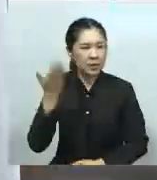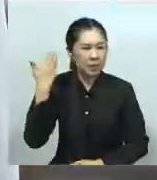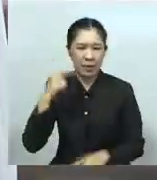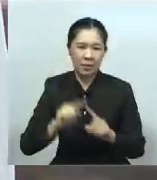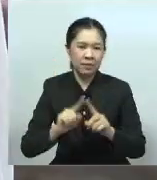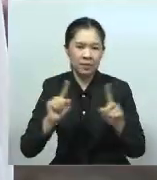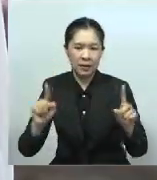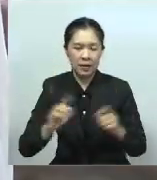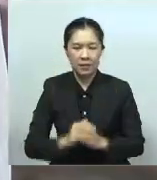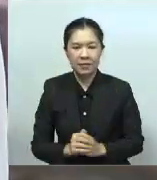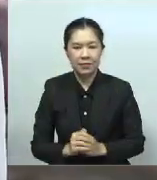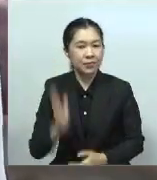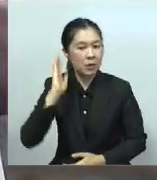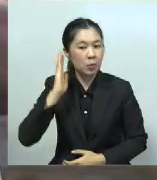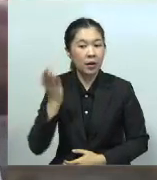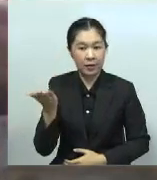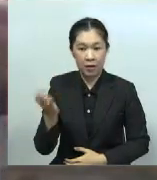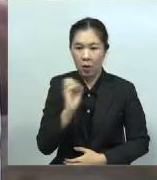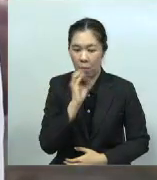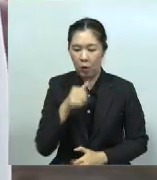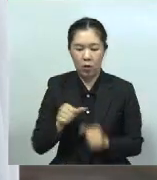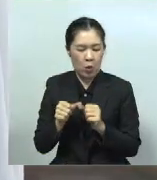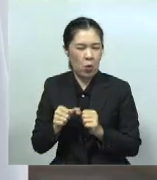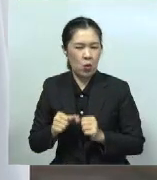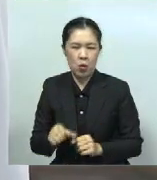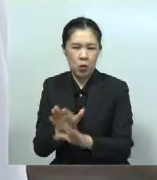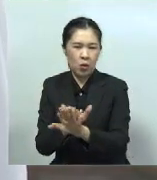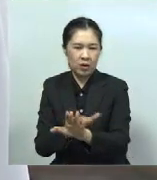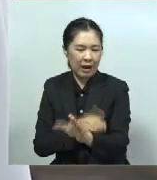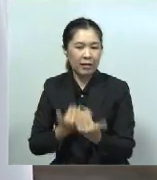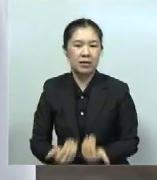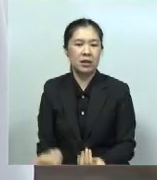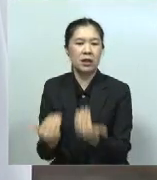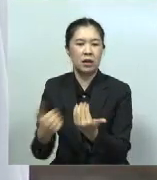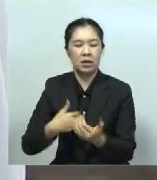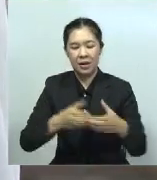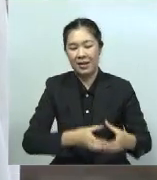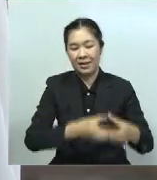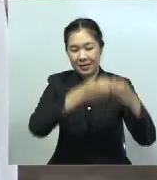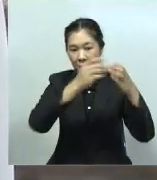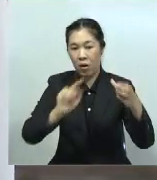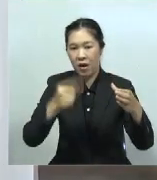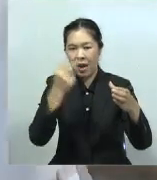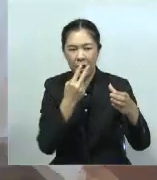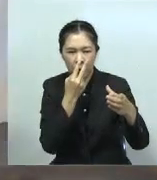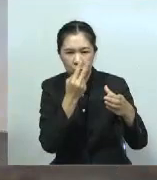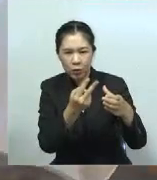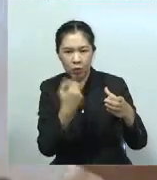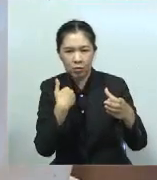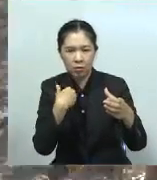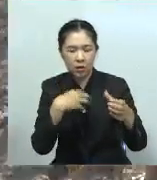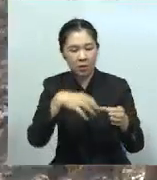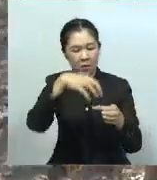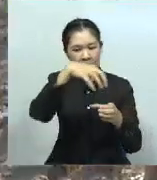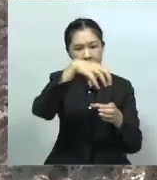ชินวัฒน์หนึ่งในชาวบ้านก็บอกว่าก็อยู่ที่นี่กันมาตั้งแต่เกิดค่ะเสาพระเนียดที่เห็นตั้งแต่แรกนั้นมีลักษณะเนี่ยนะคะเป็นหัว